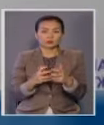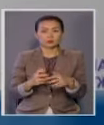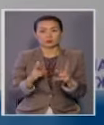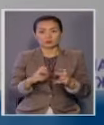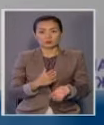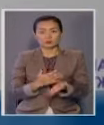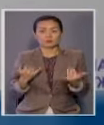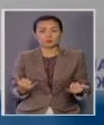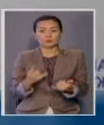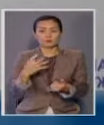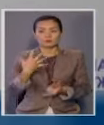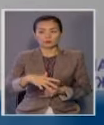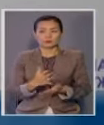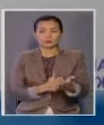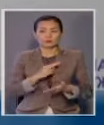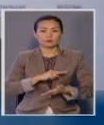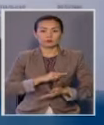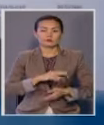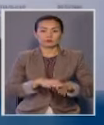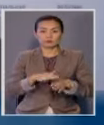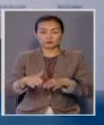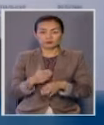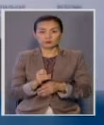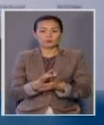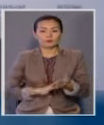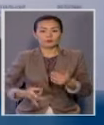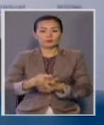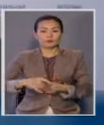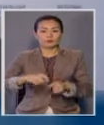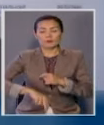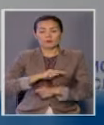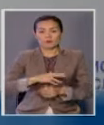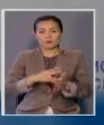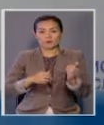қарастырылған. Қазіргі кезде 150 қызметкер жұмыс атқаруда. Енді мекемелерге